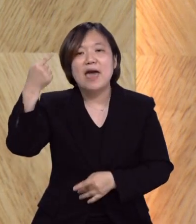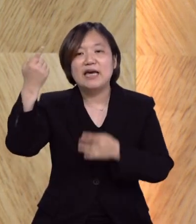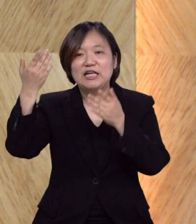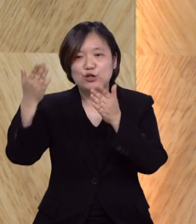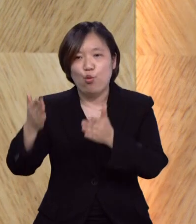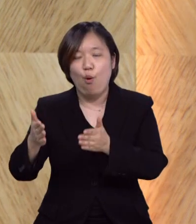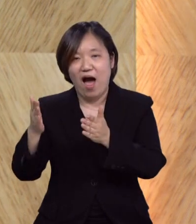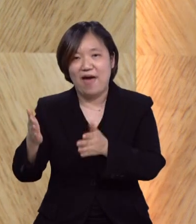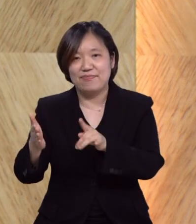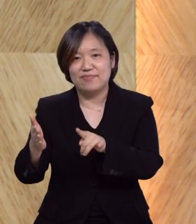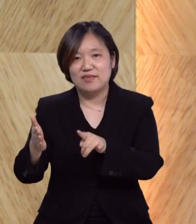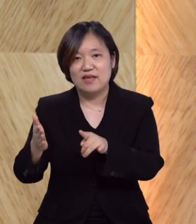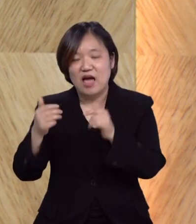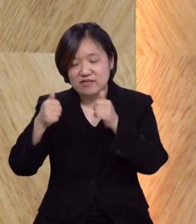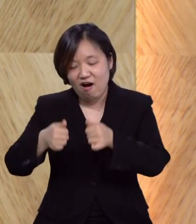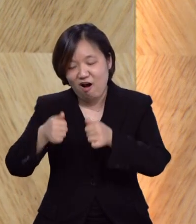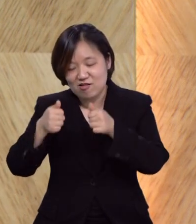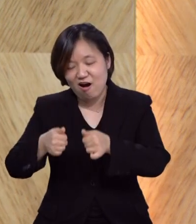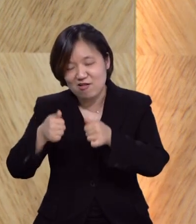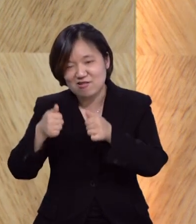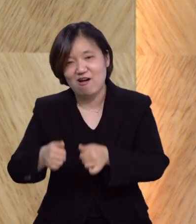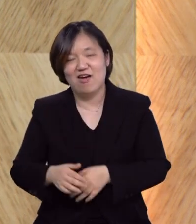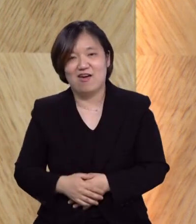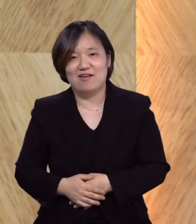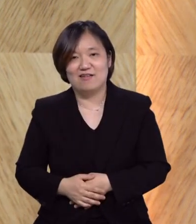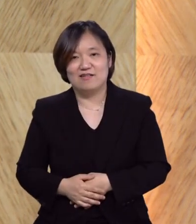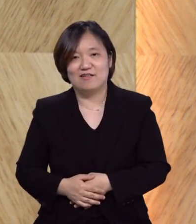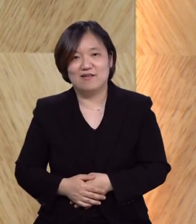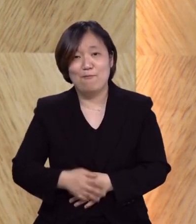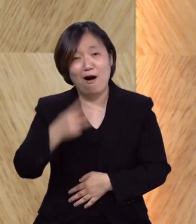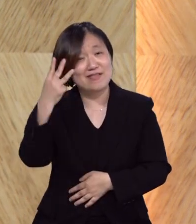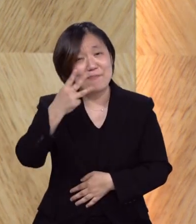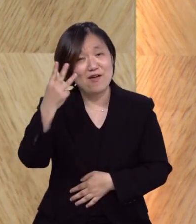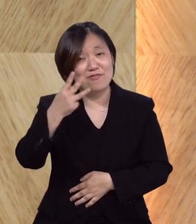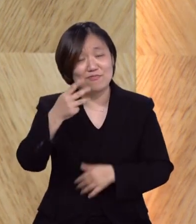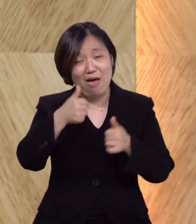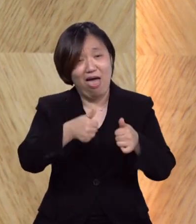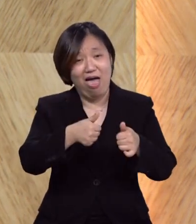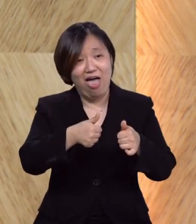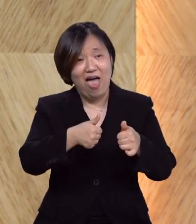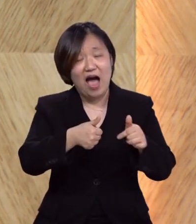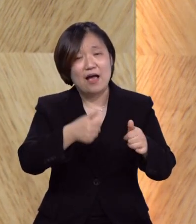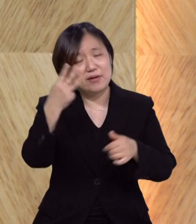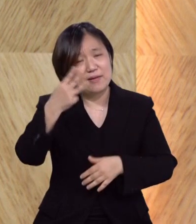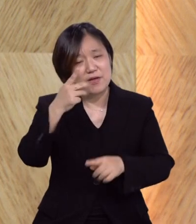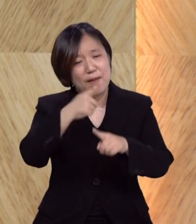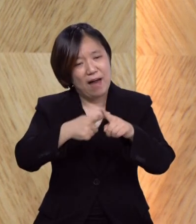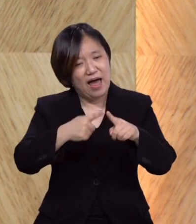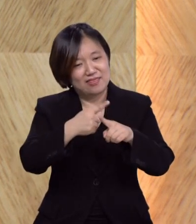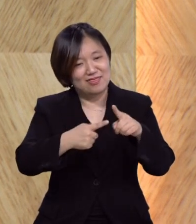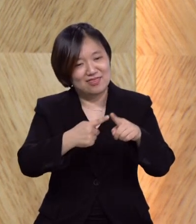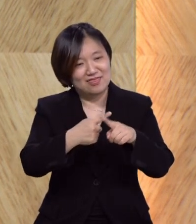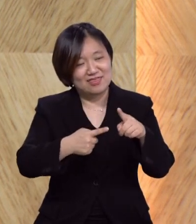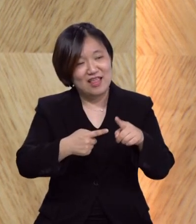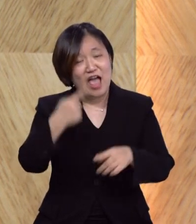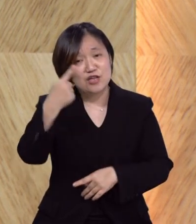삼천배를 다 못 채워도 좋다 3,000배 반만 해도 이제 충분하다라고 이제 숙제를 내주셨대요